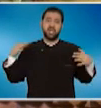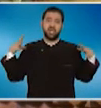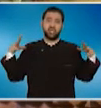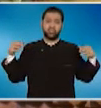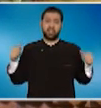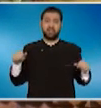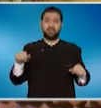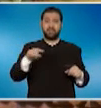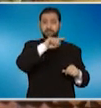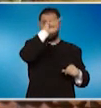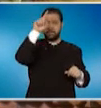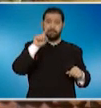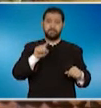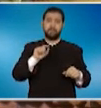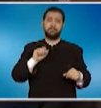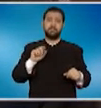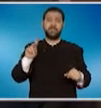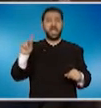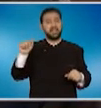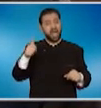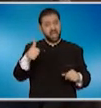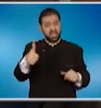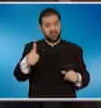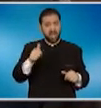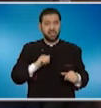îngerului? Sigur că